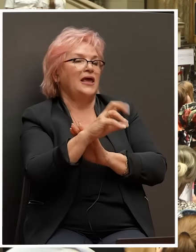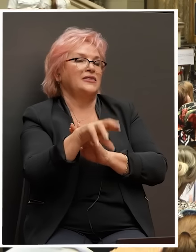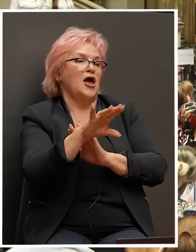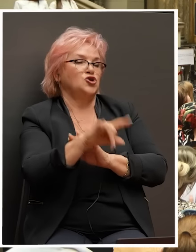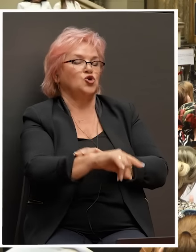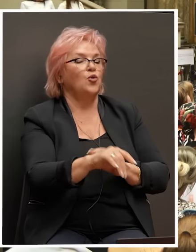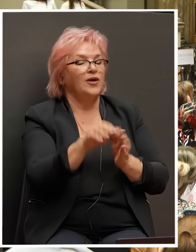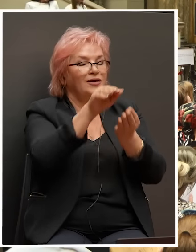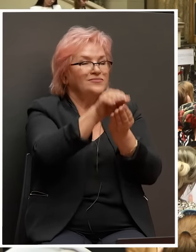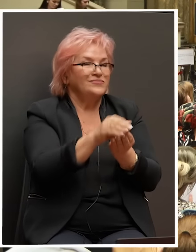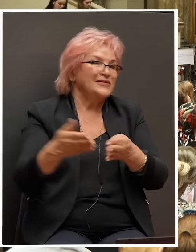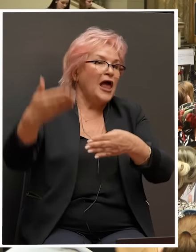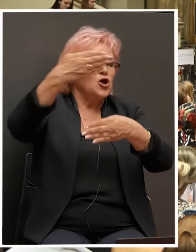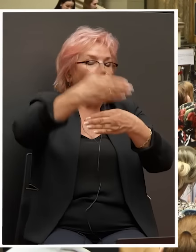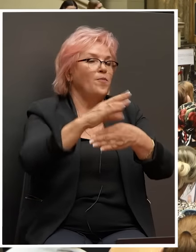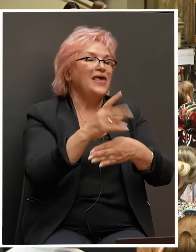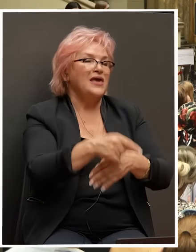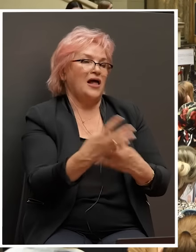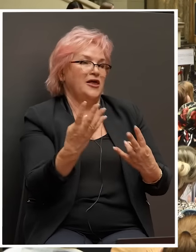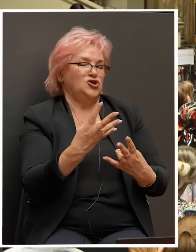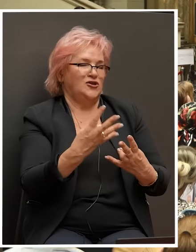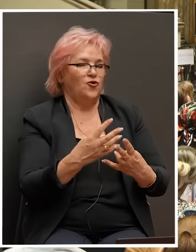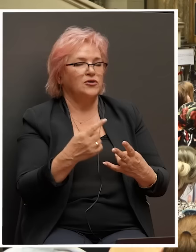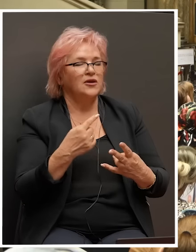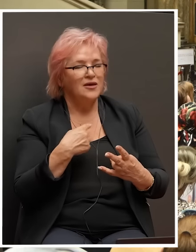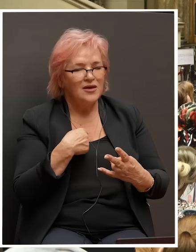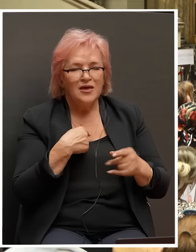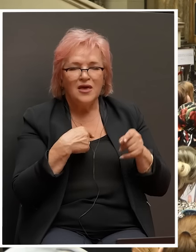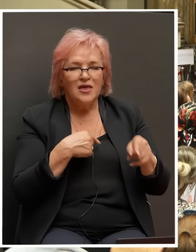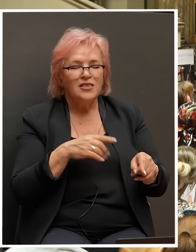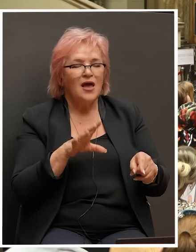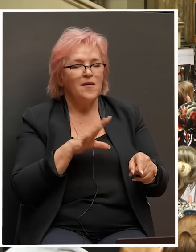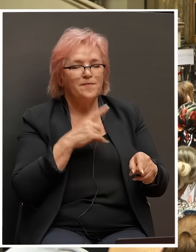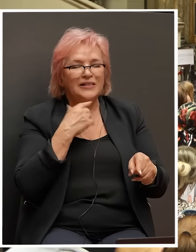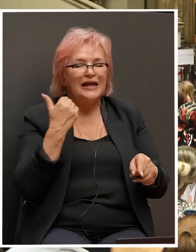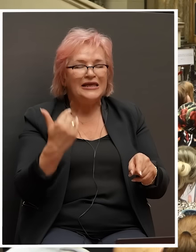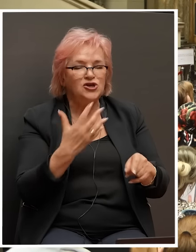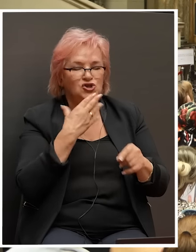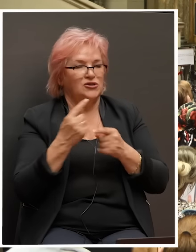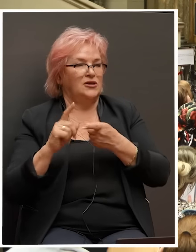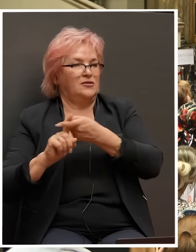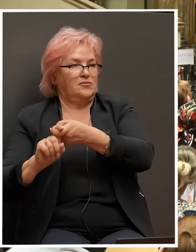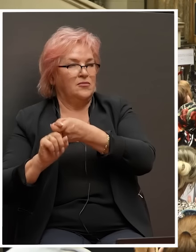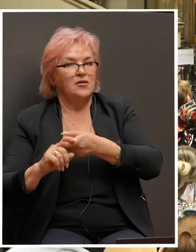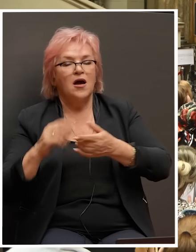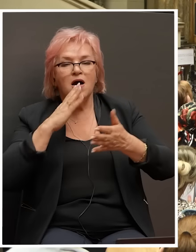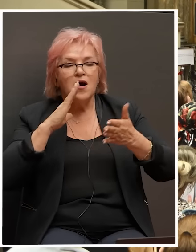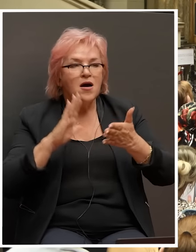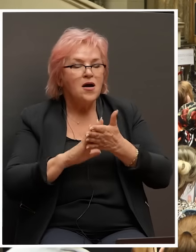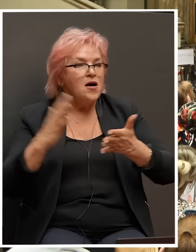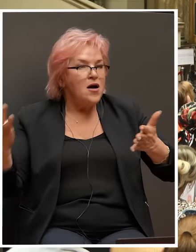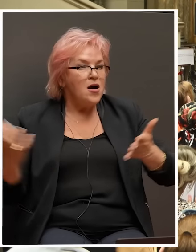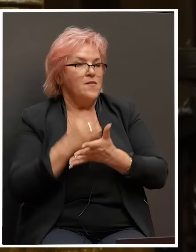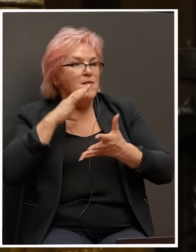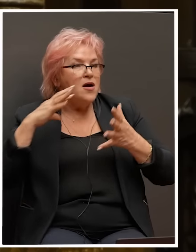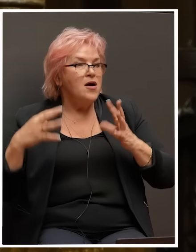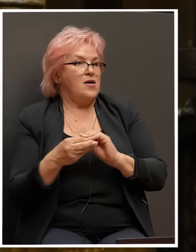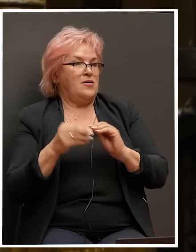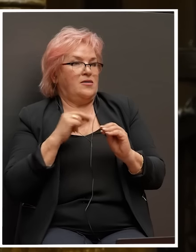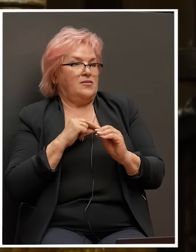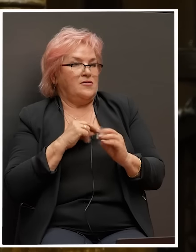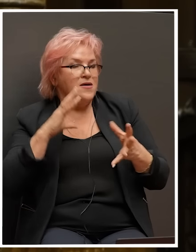Николая IV. И там что-то, я абсолютно убеждена в том, что это был личный абсолютно контакт, они сработались, что называется.